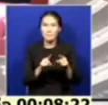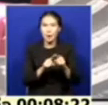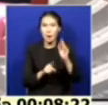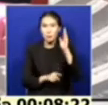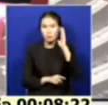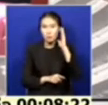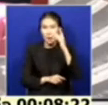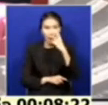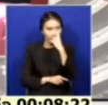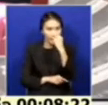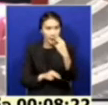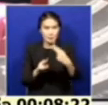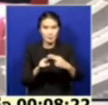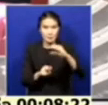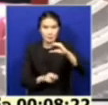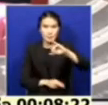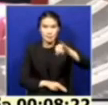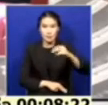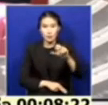ะแต่ว่า